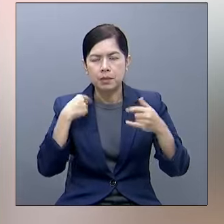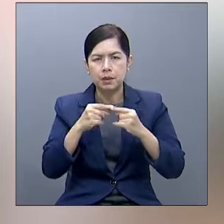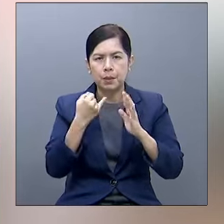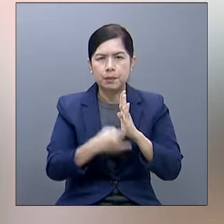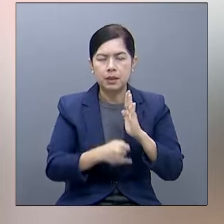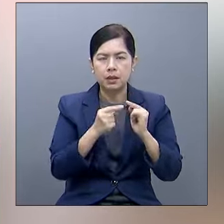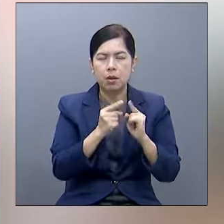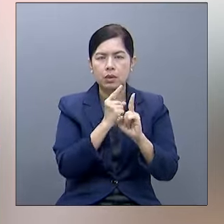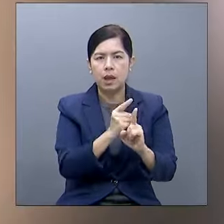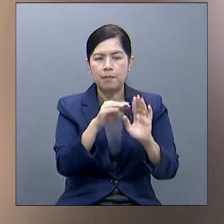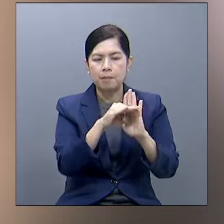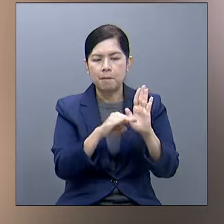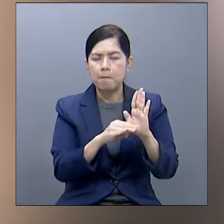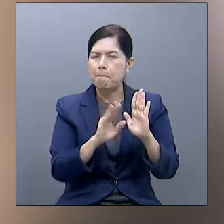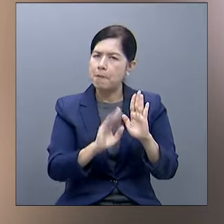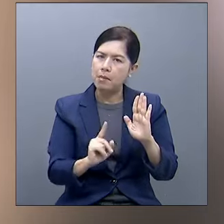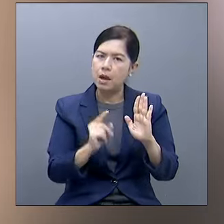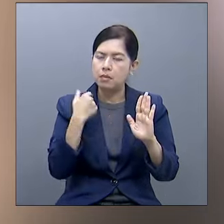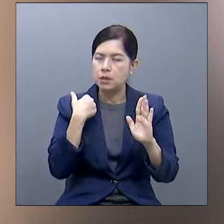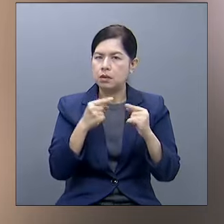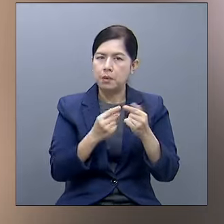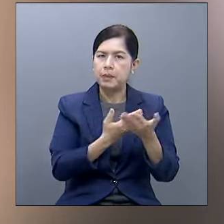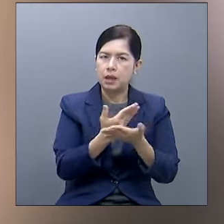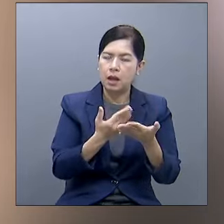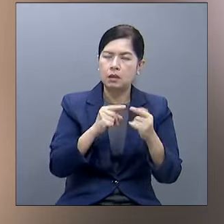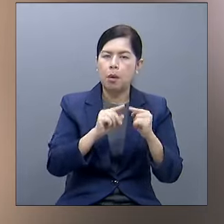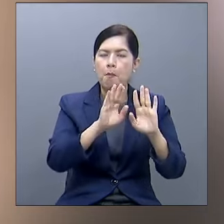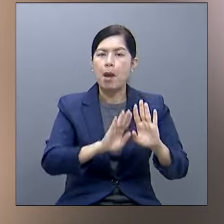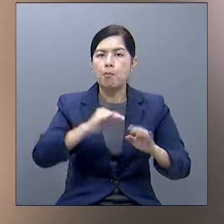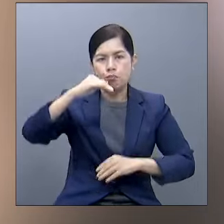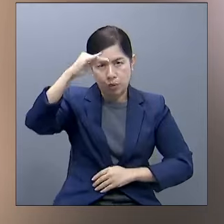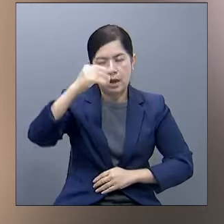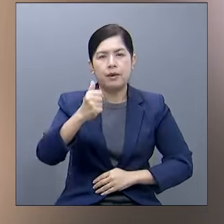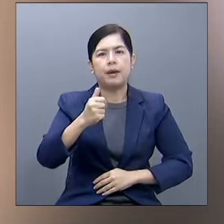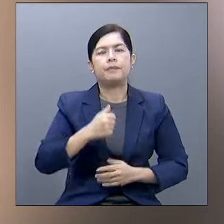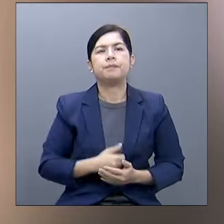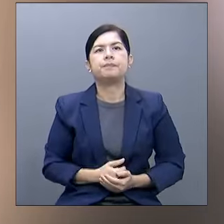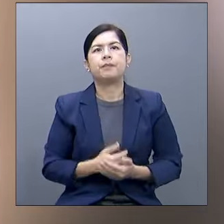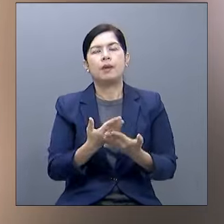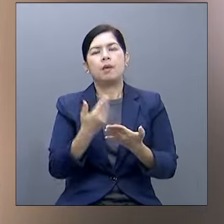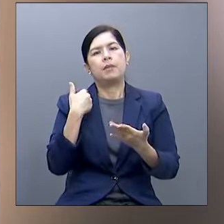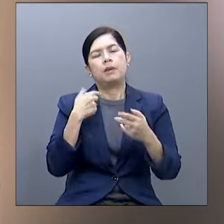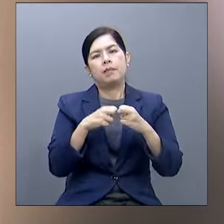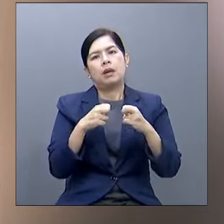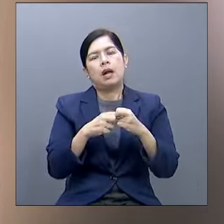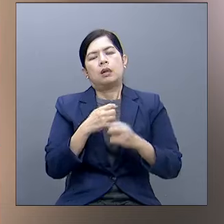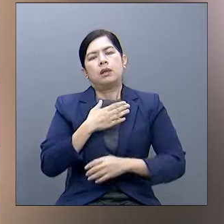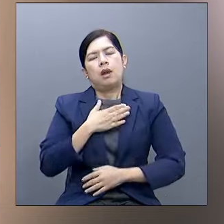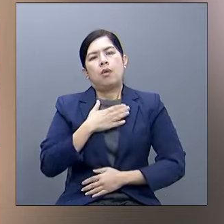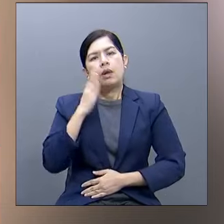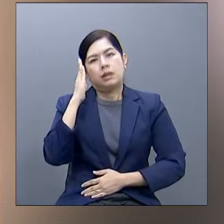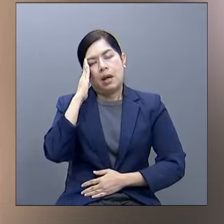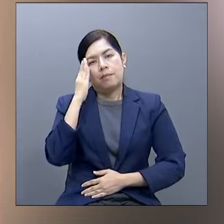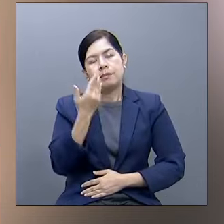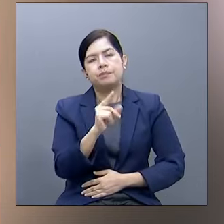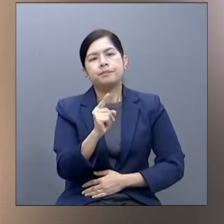ของแบบเด็กหรือจะเป็นพิจารณาแบบคดีแบบผู้ใหญ่ก็ได้ ครับครับพี่ครับทีนี้มันจะมีอีกหนึ่งปัญหาคือเราทราบอยู่แล้วแหละไอ้ที่เราพูดกันเนี่